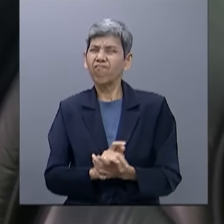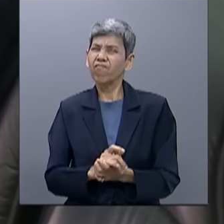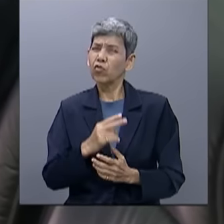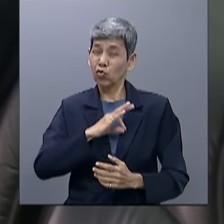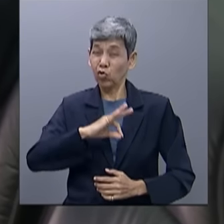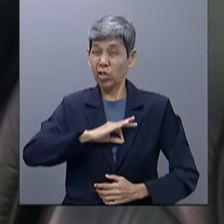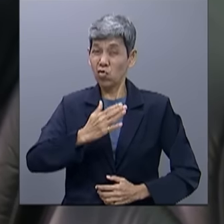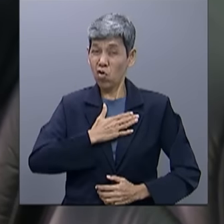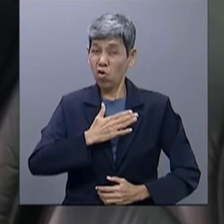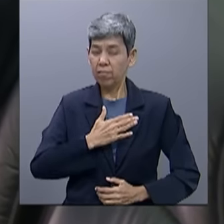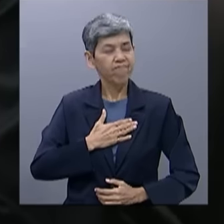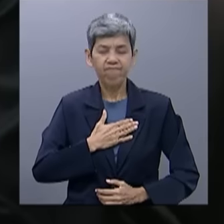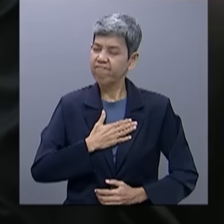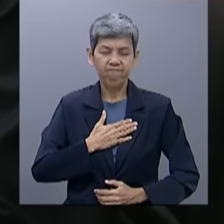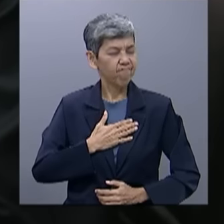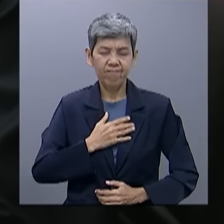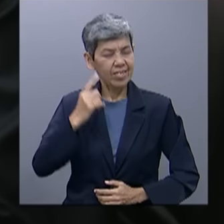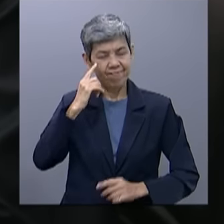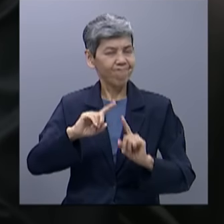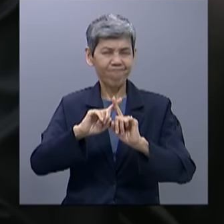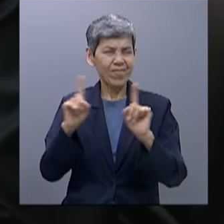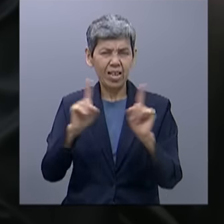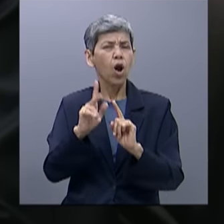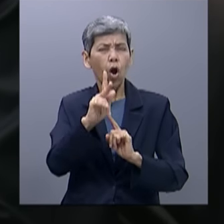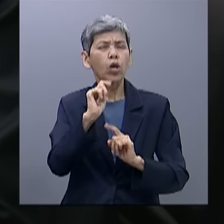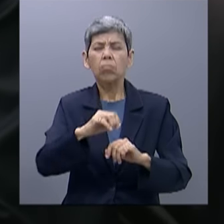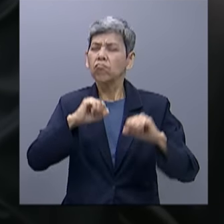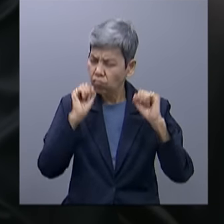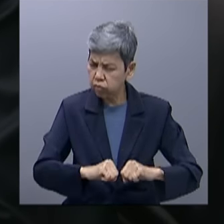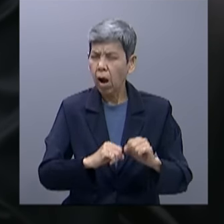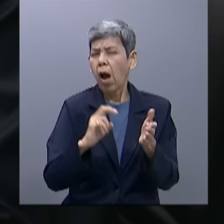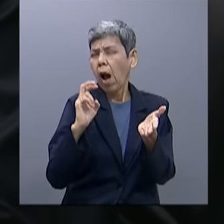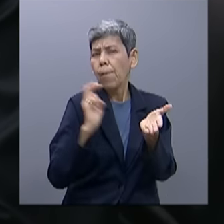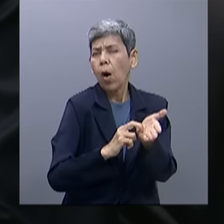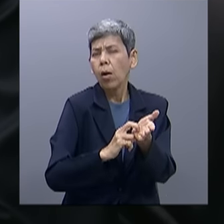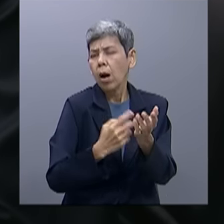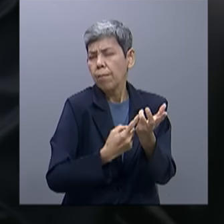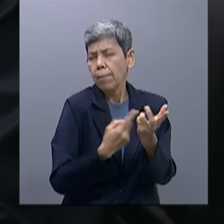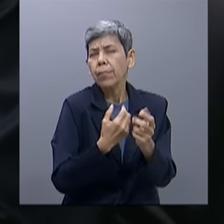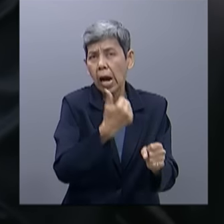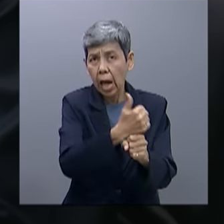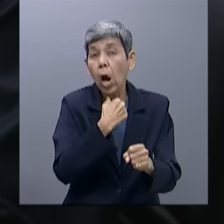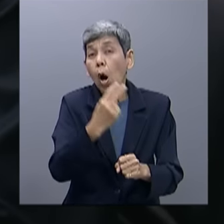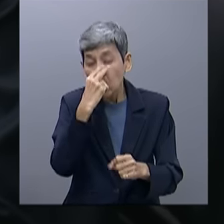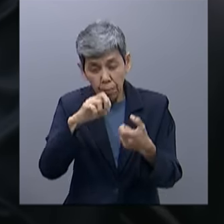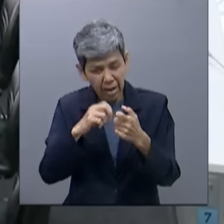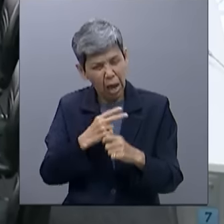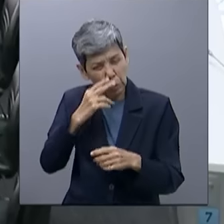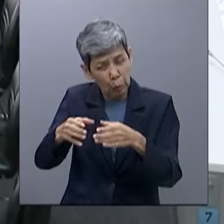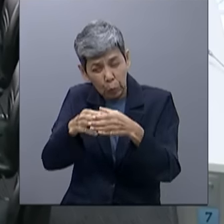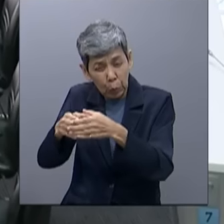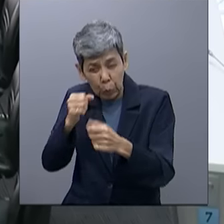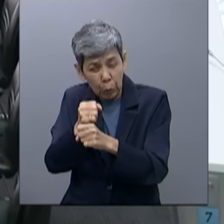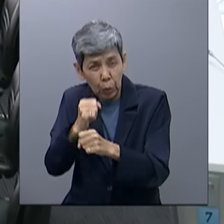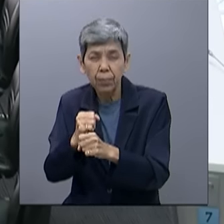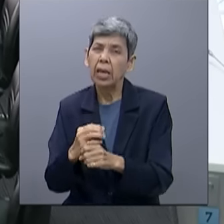ตัวนะคะไม่เห็นด้วยนะคะเพราะไม่ช้ากกต.ก็จะประกาศรับรองผลแล้วนะคะก็อาจจะสุ่มเสี่ยงต่อการถูกมองว่าเป็นการ